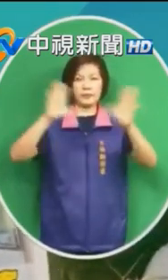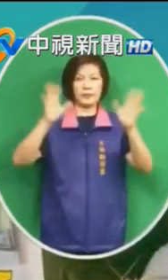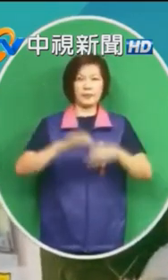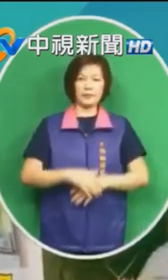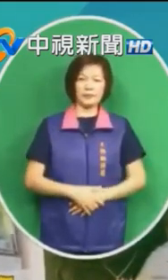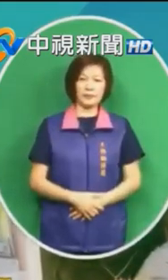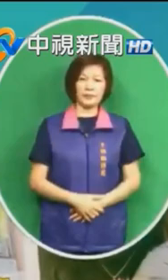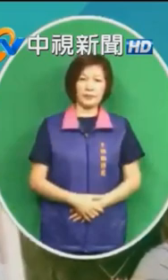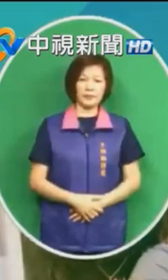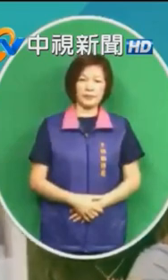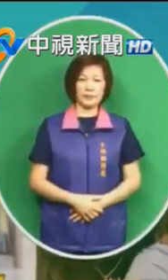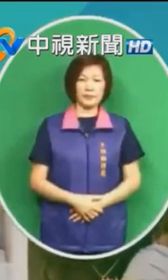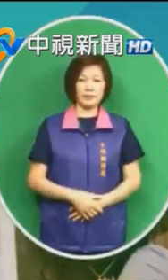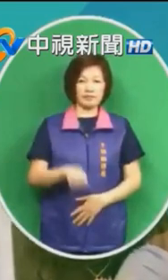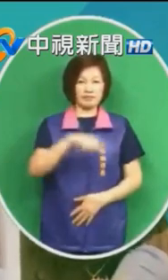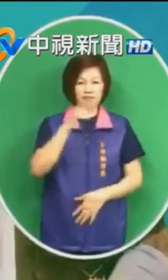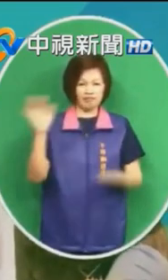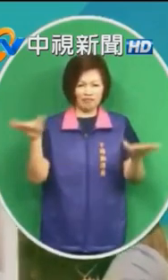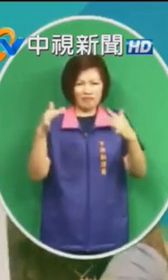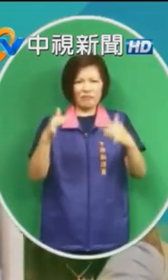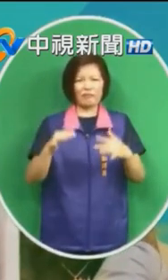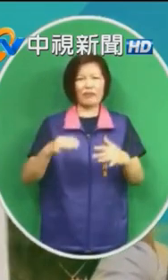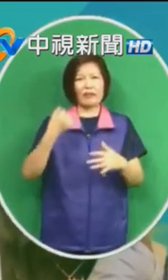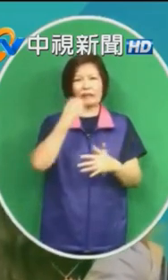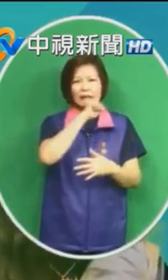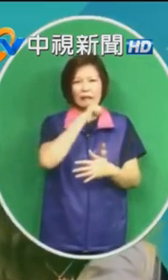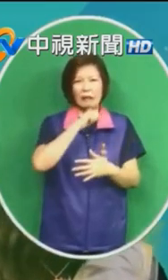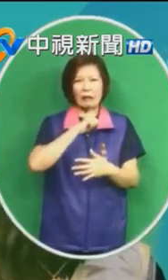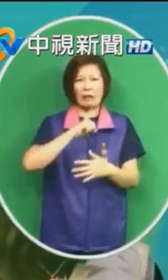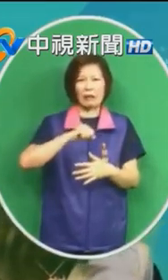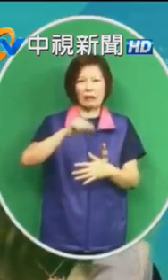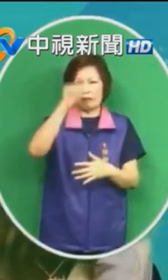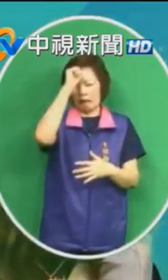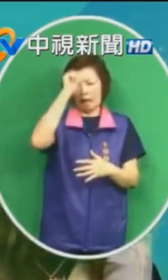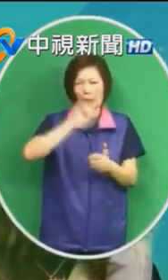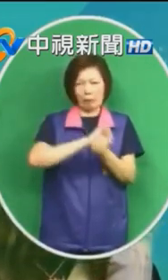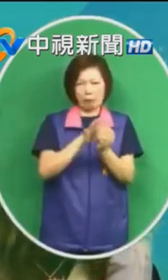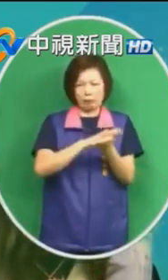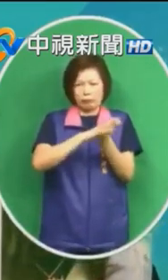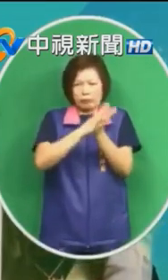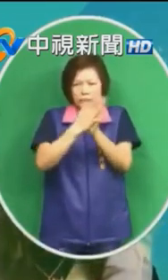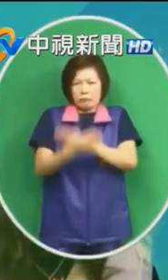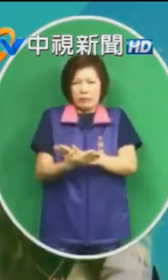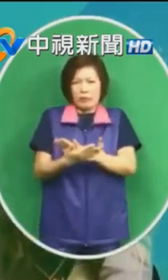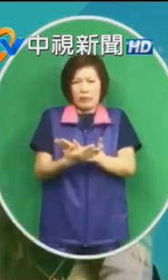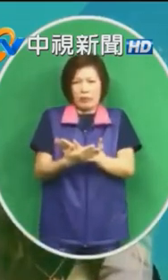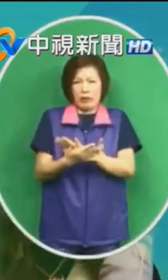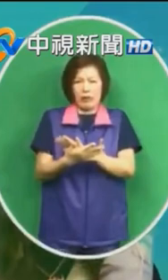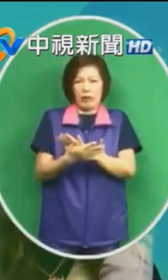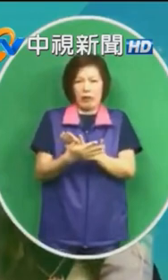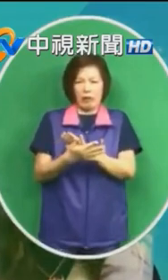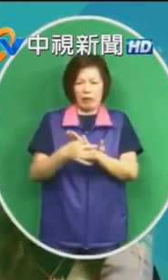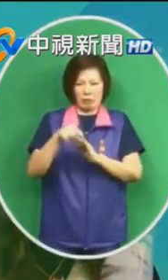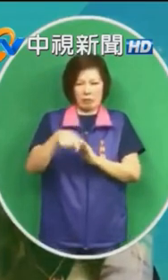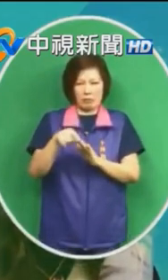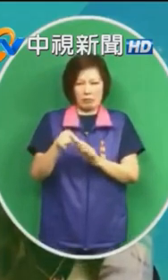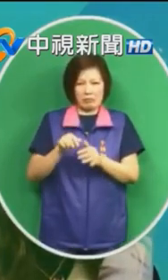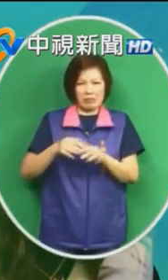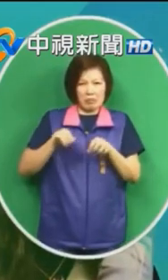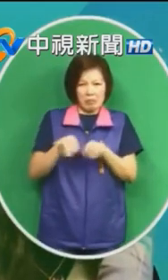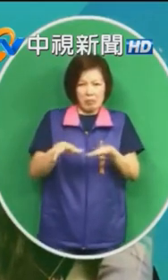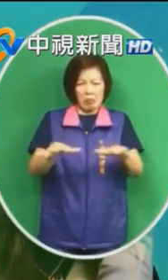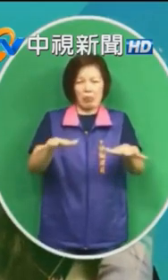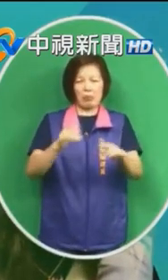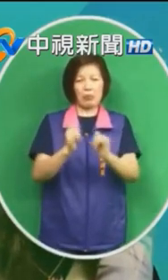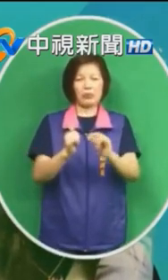告，众所瞩目，台湾第一个 Delta 病毒进入到这个社区里面，在方山的